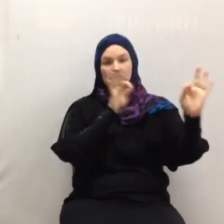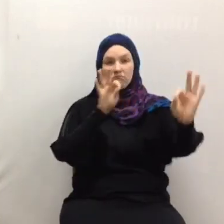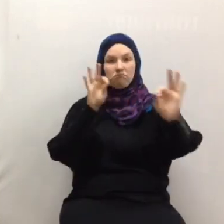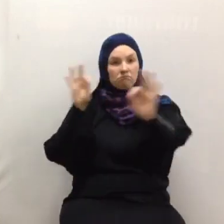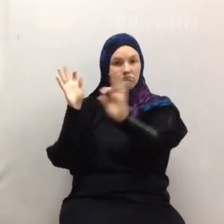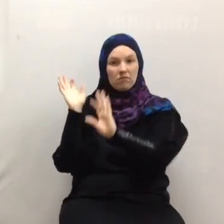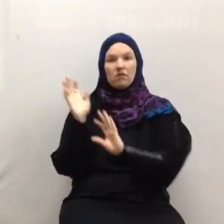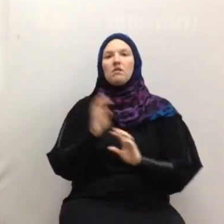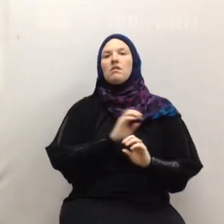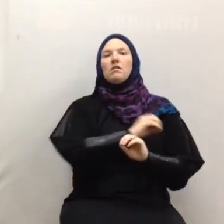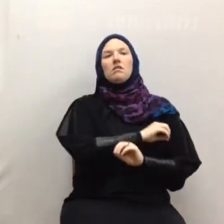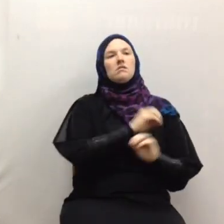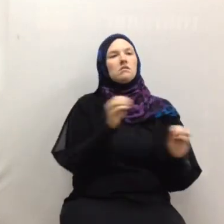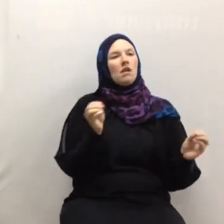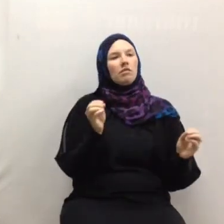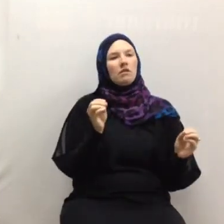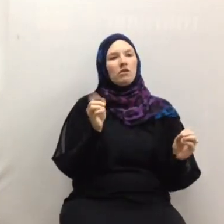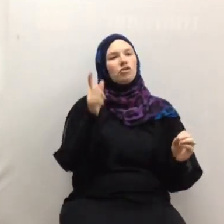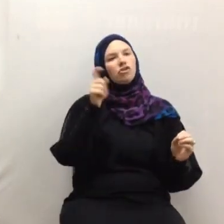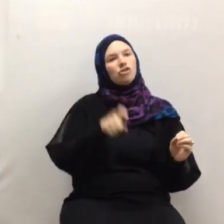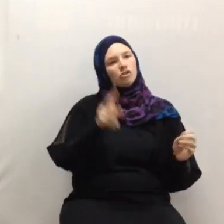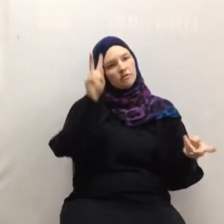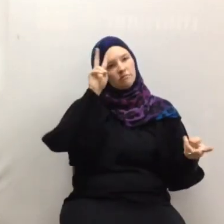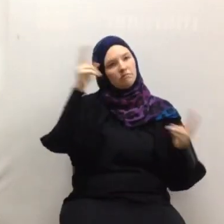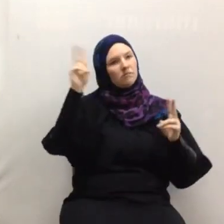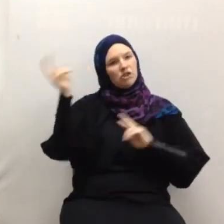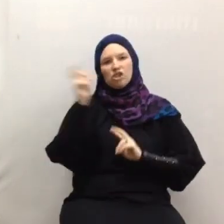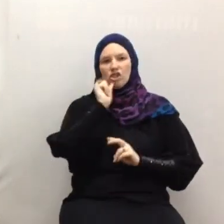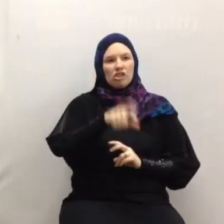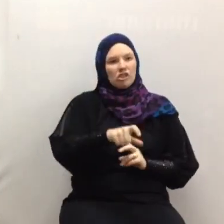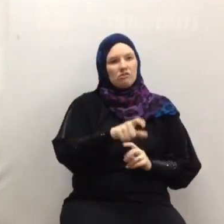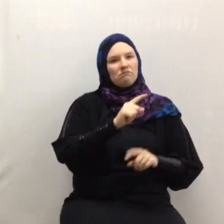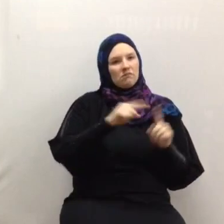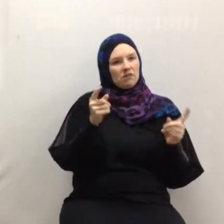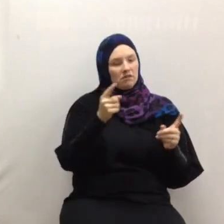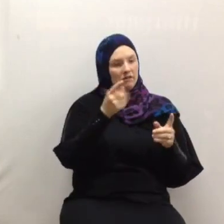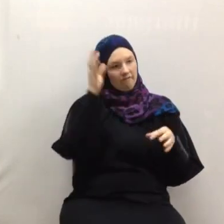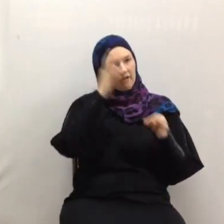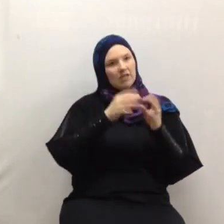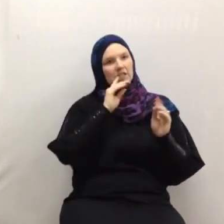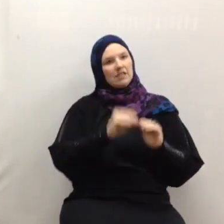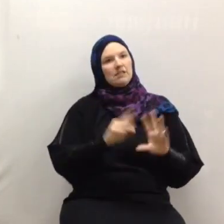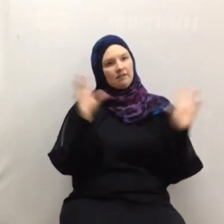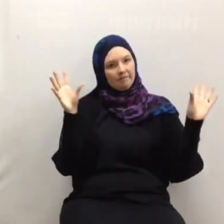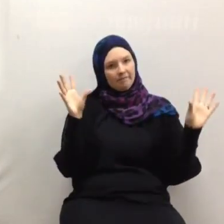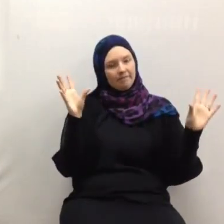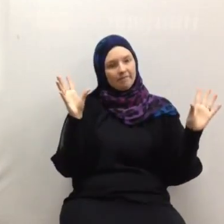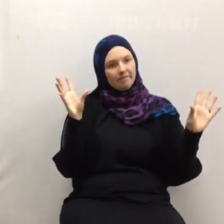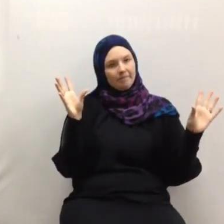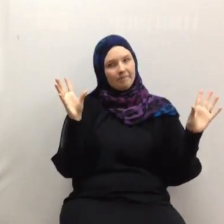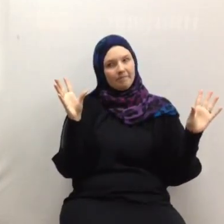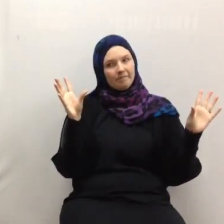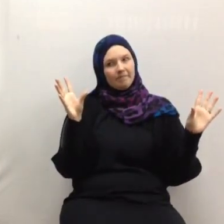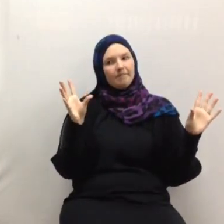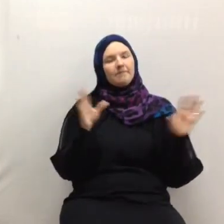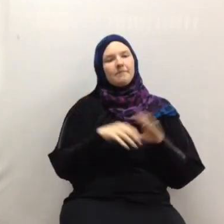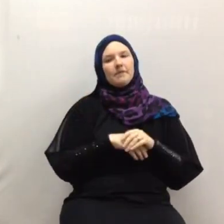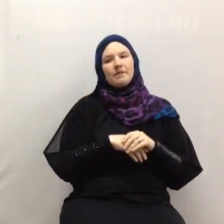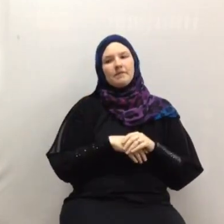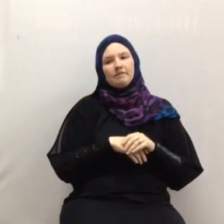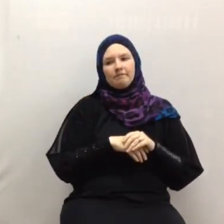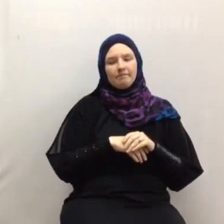warrants misunderstanding to clear it. Because Allah subhanahu wa ta'ala says also in the Quran, ثُمَّ